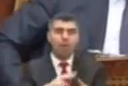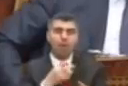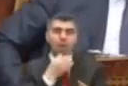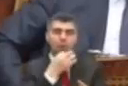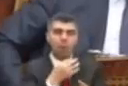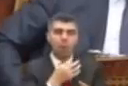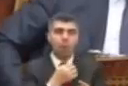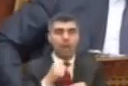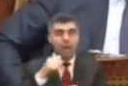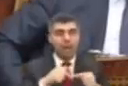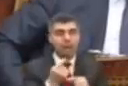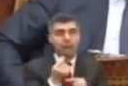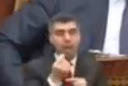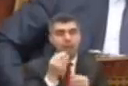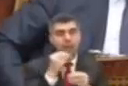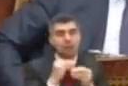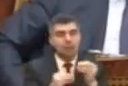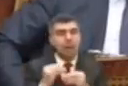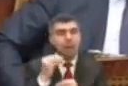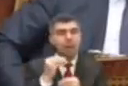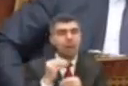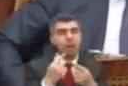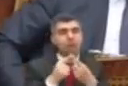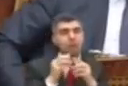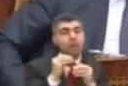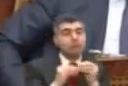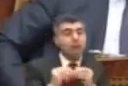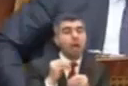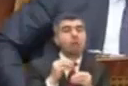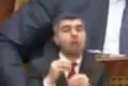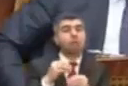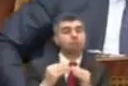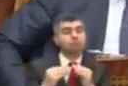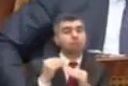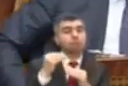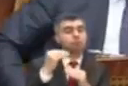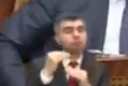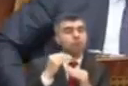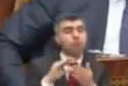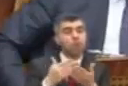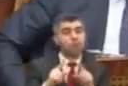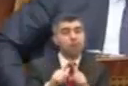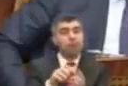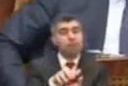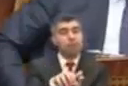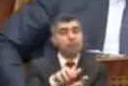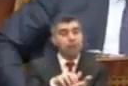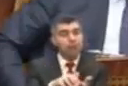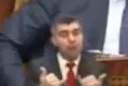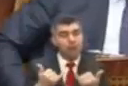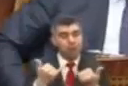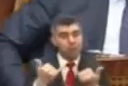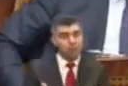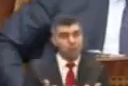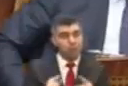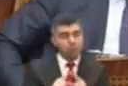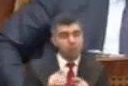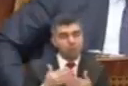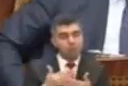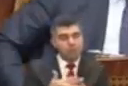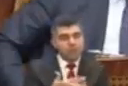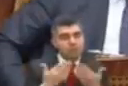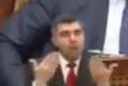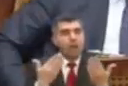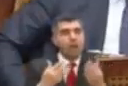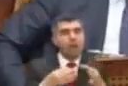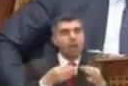ديال الاسعار، والمنحى متوجه نحو مزيد من الارتفاع. في المقابل كاين فلاحه اليوم اللي كينتجوا كيفيقوا من الصباح